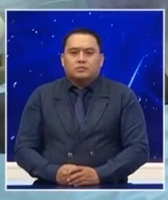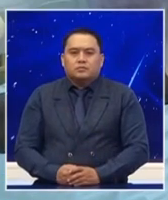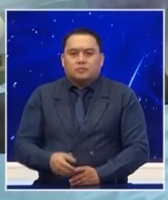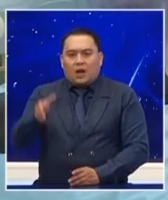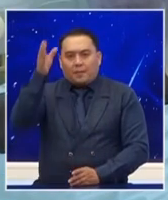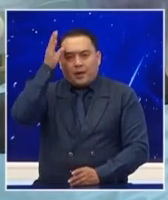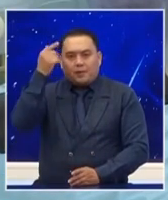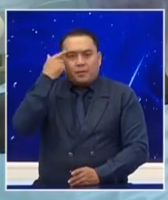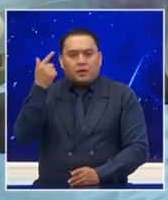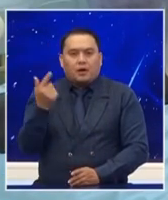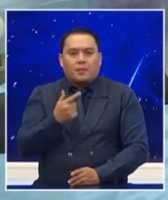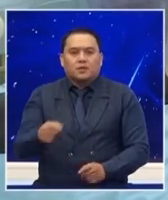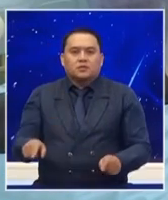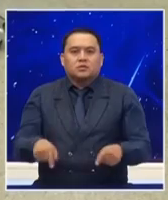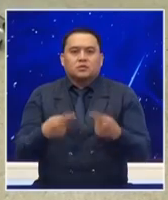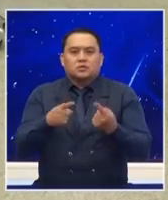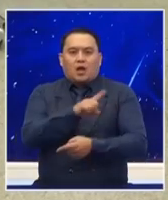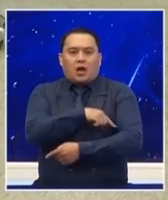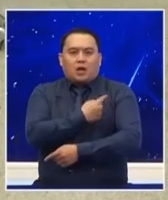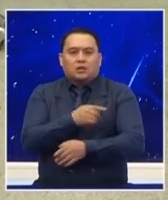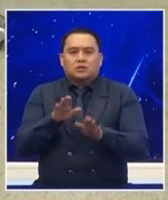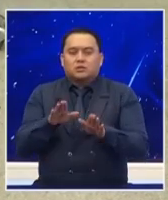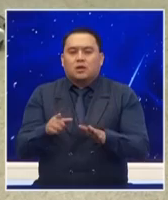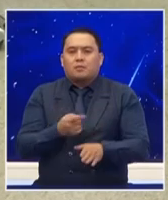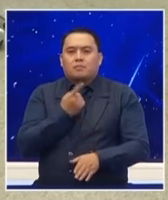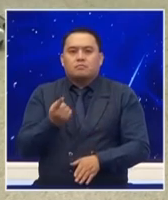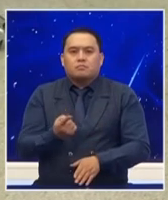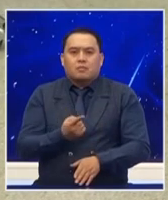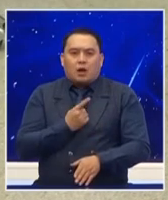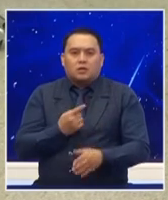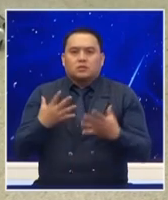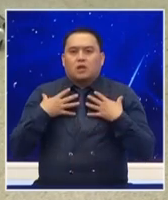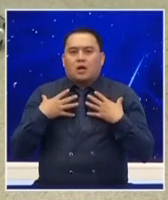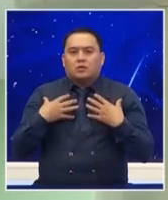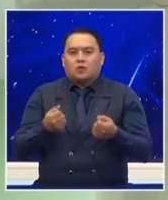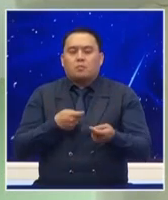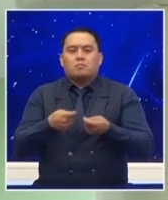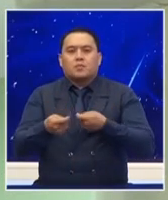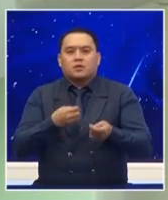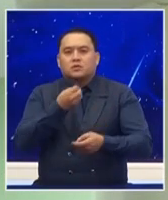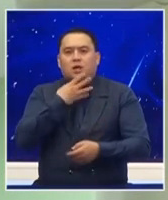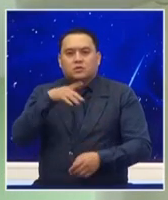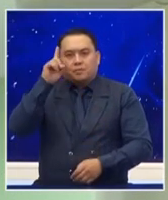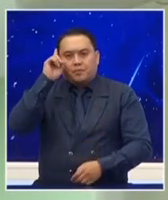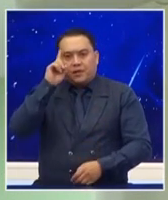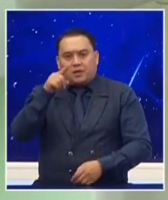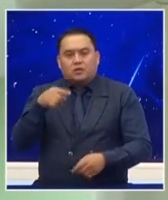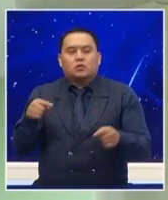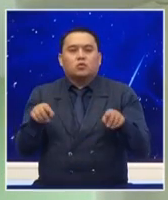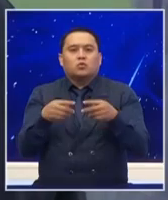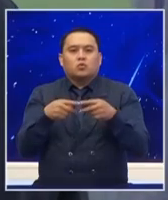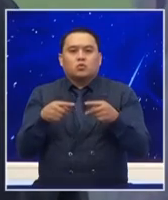мен білікті арттыру дәрігерлер үшін тек тәжірибемен келеді. Мұны өңірдегі денсаулық сақтау басқармасы жақсы біледі. Сондықтан дәл